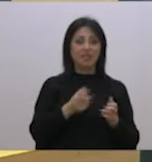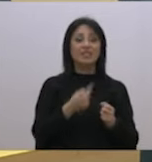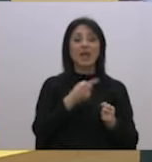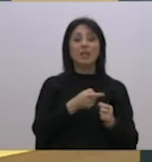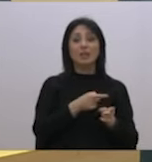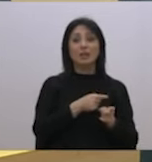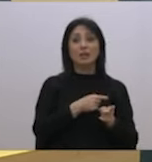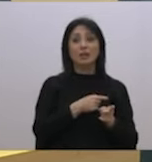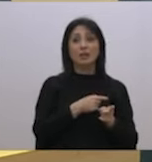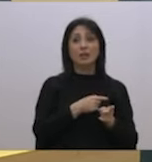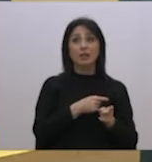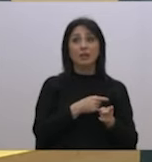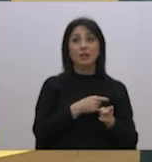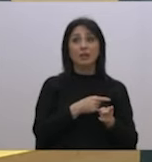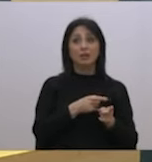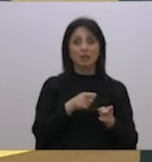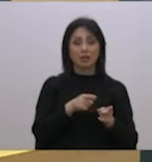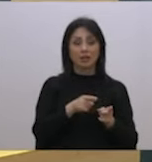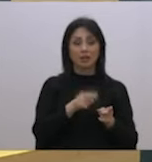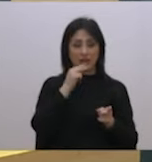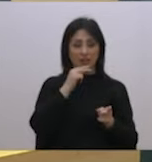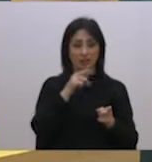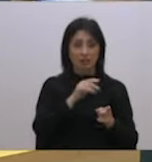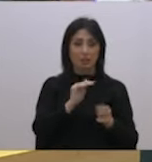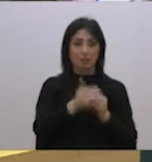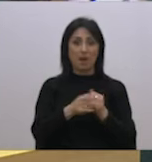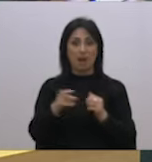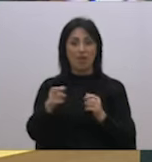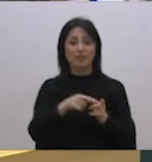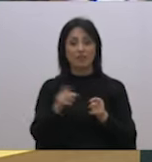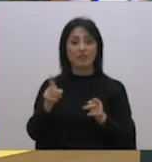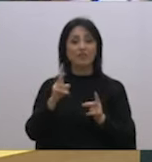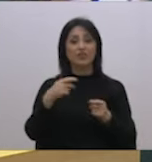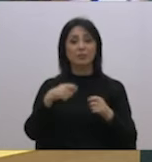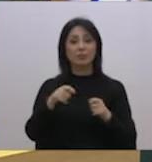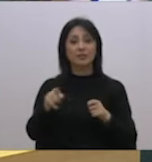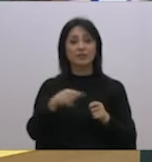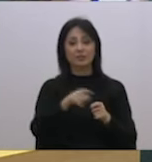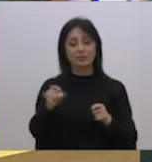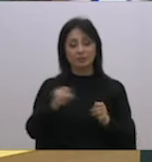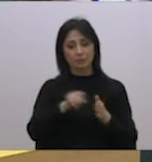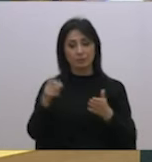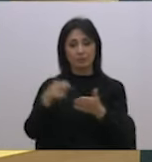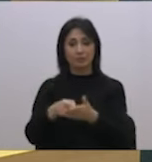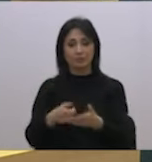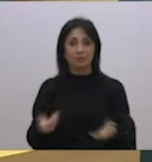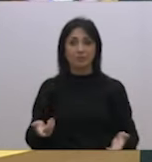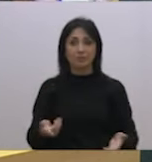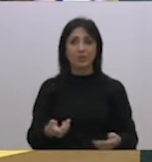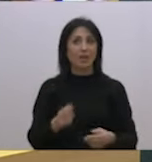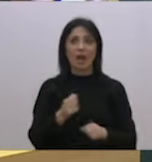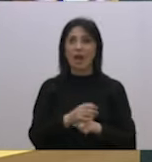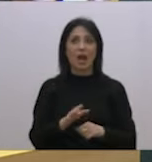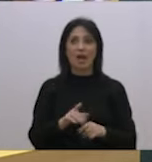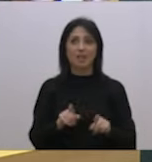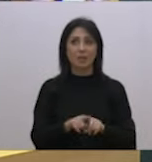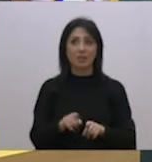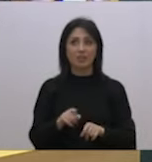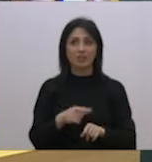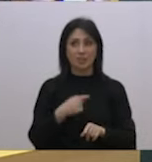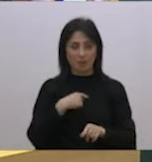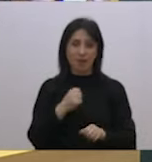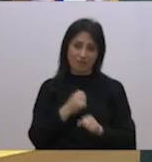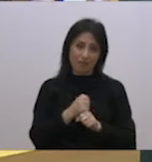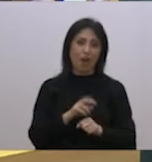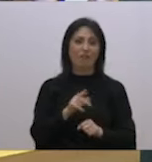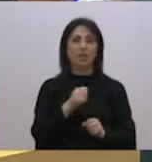ak. Tore mashin danachaulis paravs im ai im vis realizators. Mara araketeben eseni amas. Mero iqo